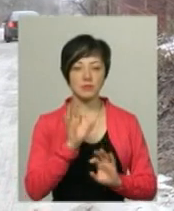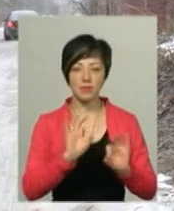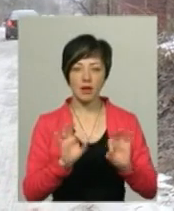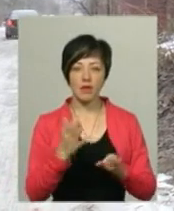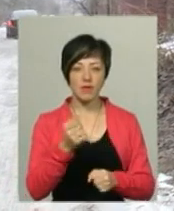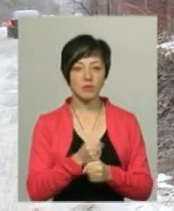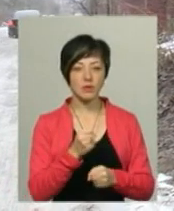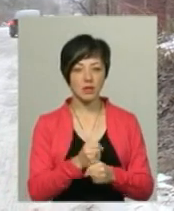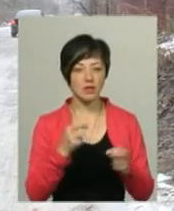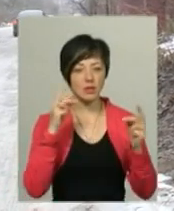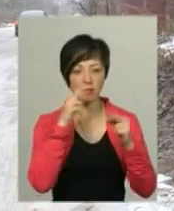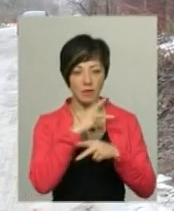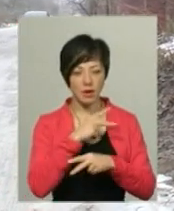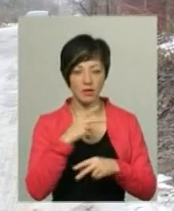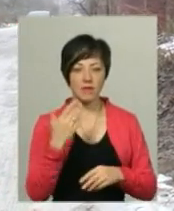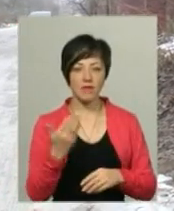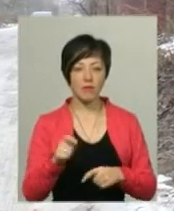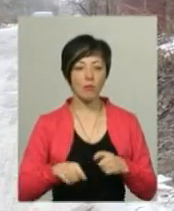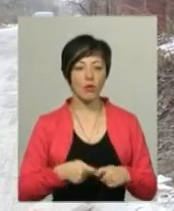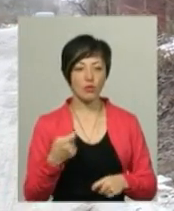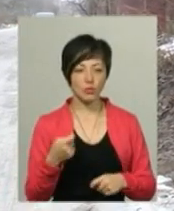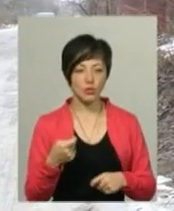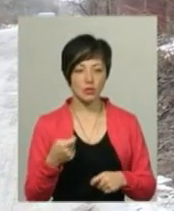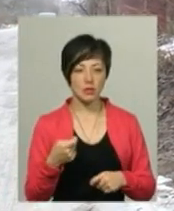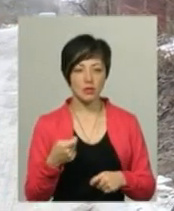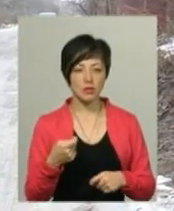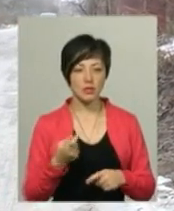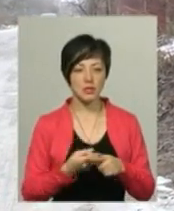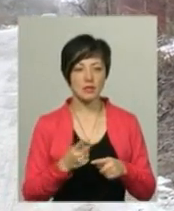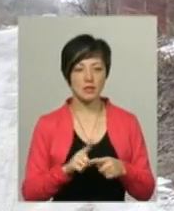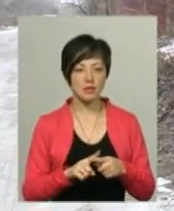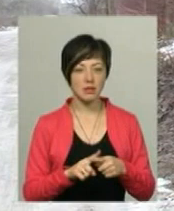ви поступили неправовірно, ви порушили,